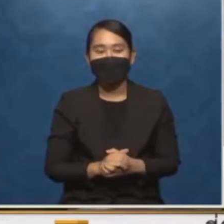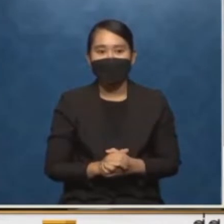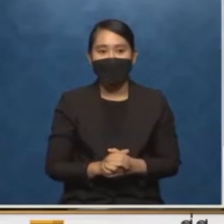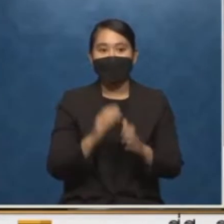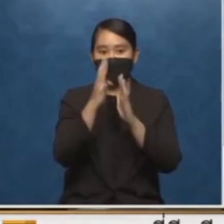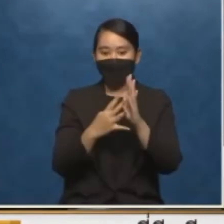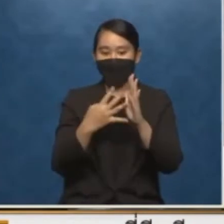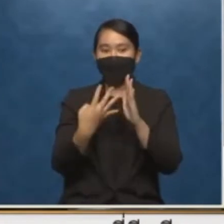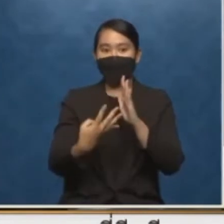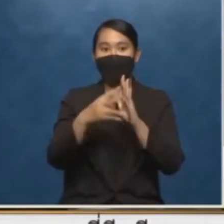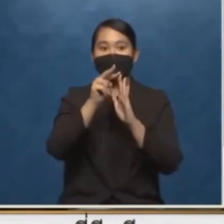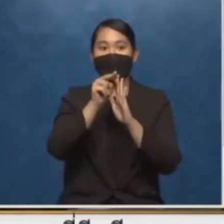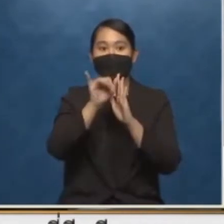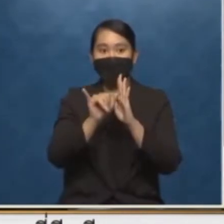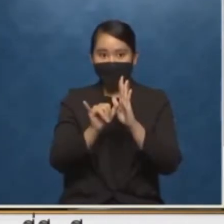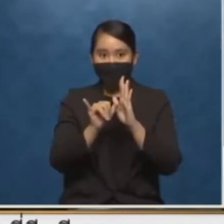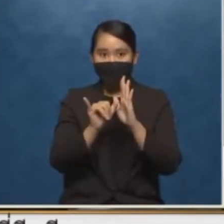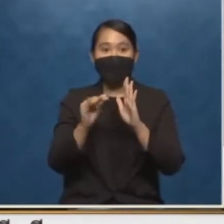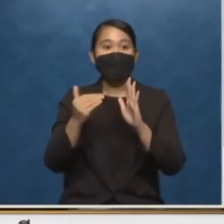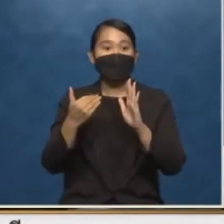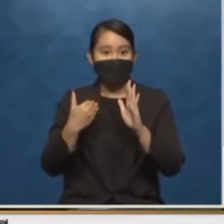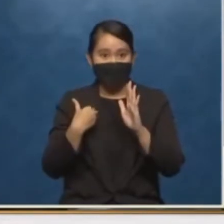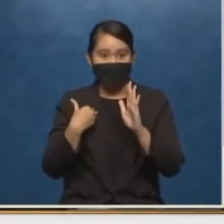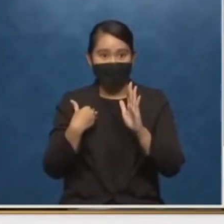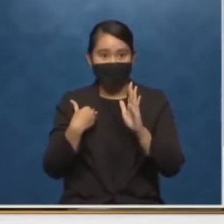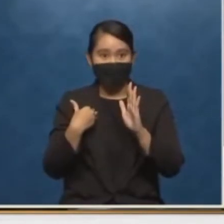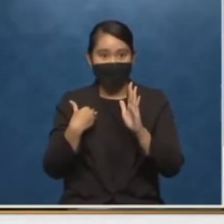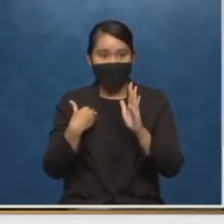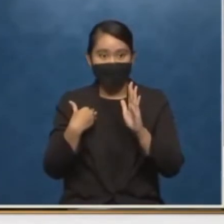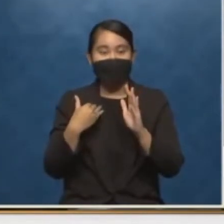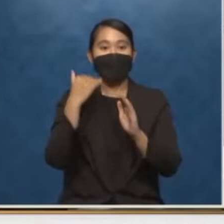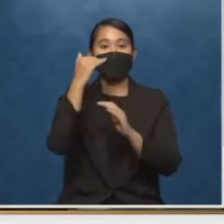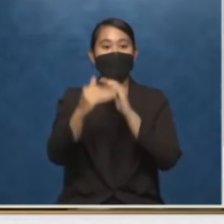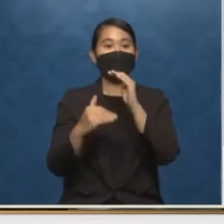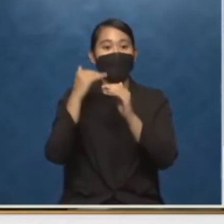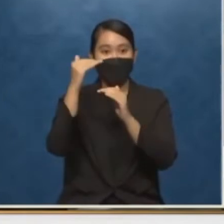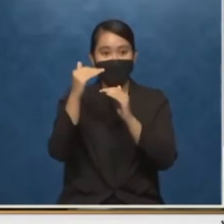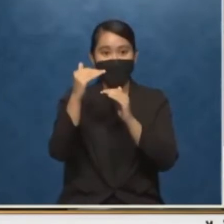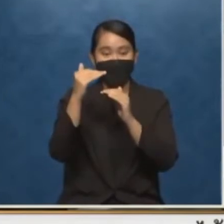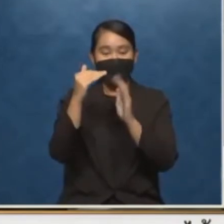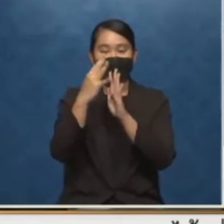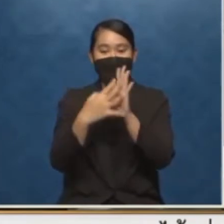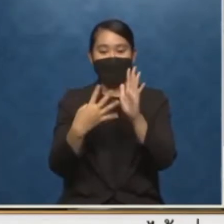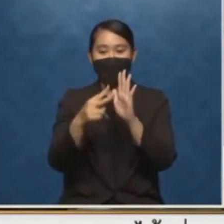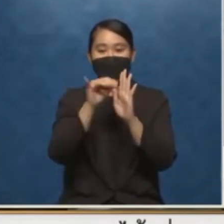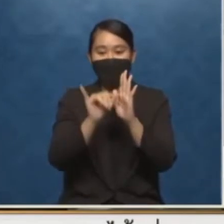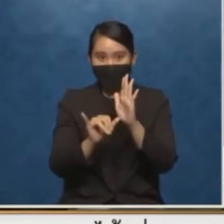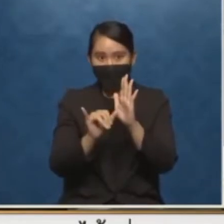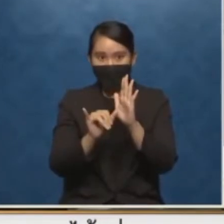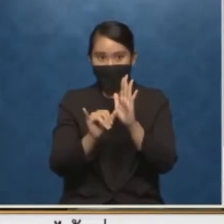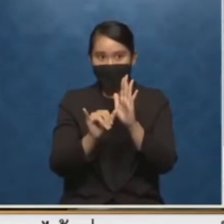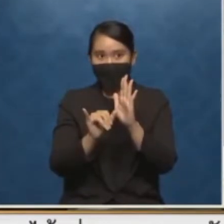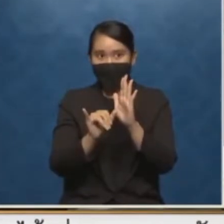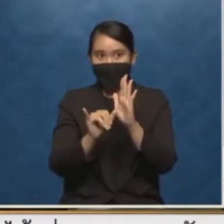ที่ต้องการให้มีการขับเคลื่อนนโยบายและการผลิตพัฒน